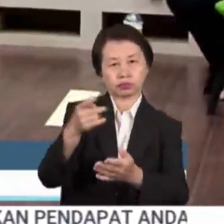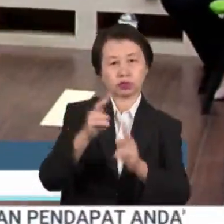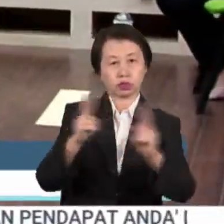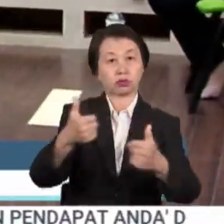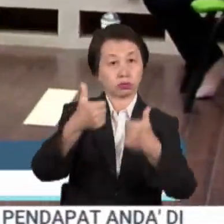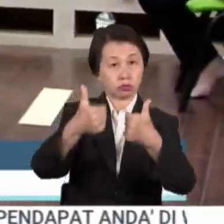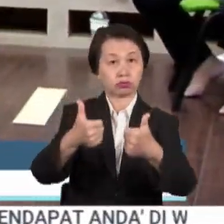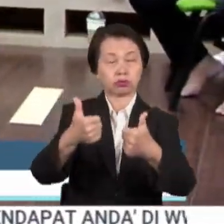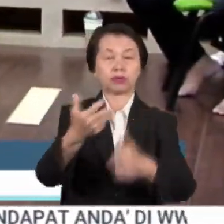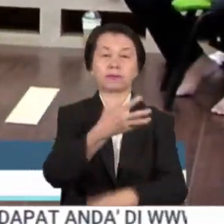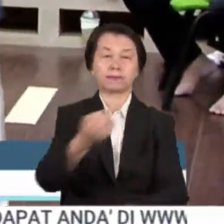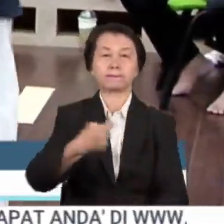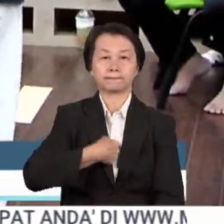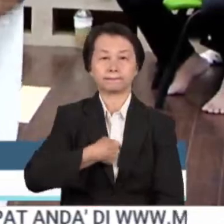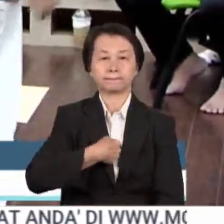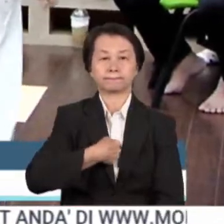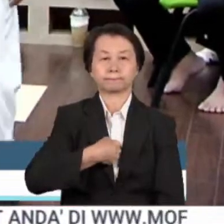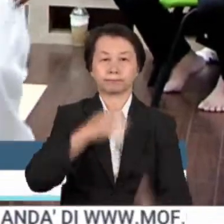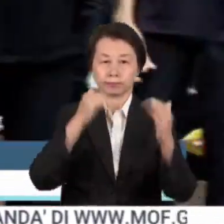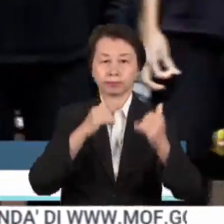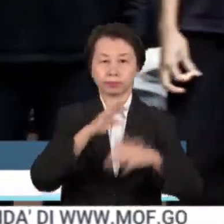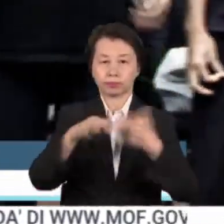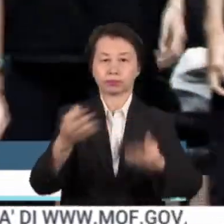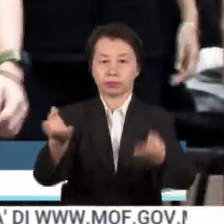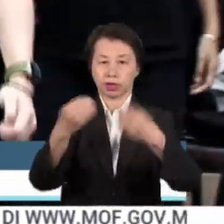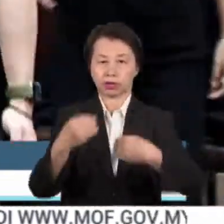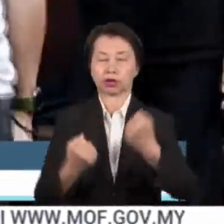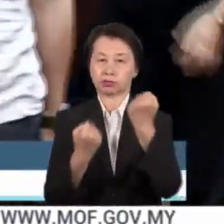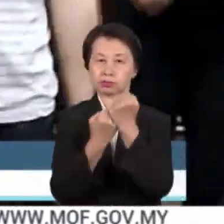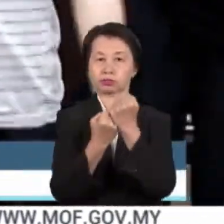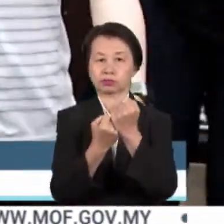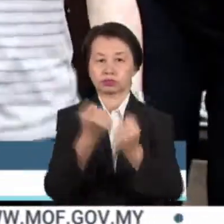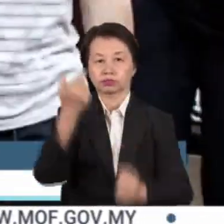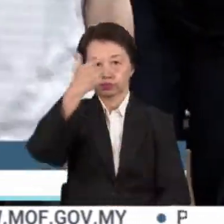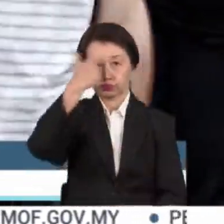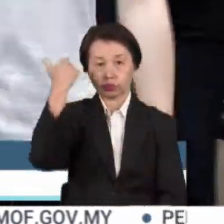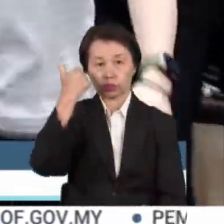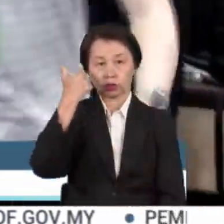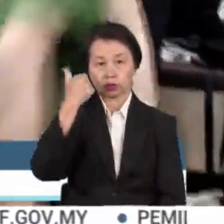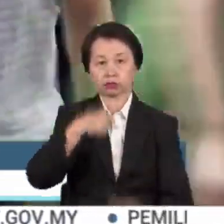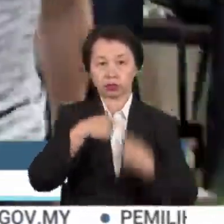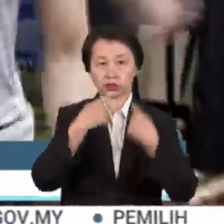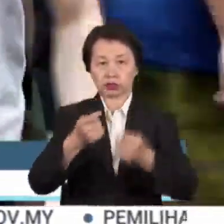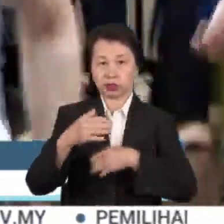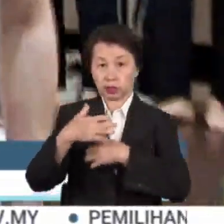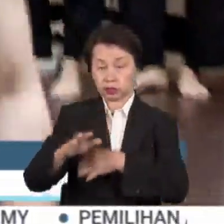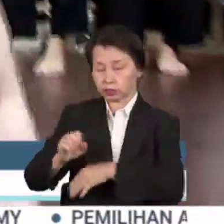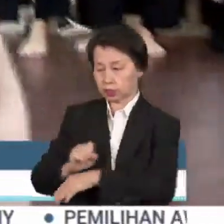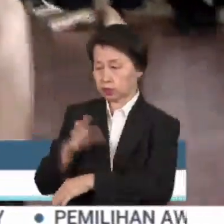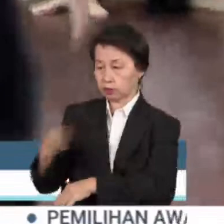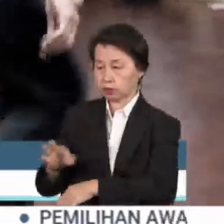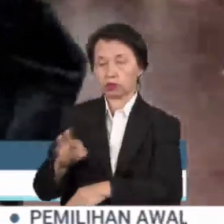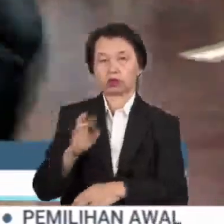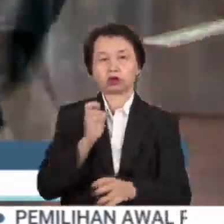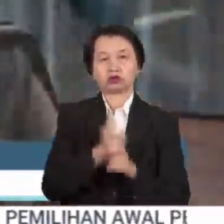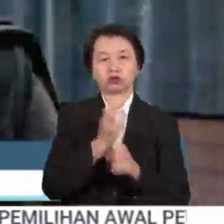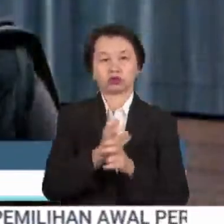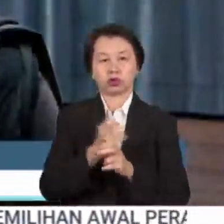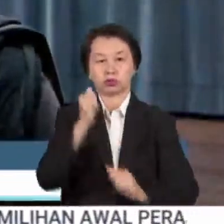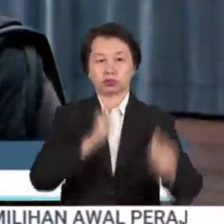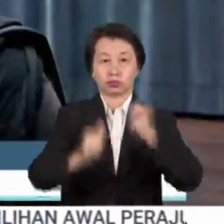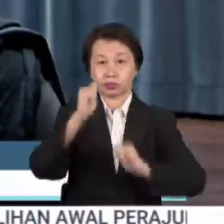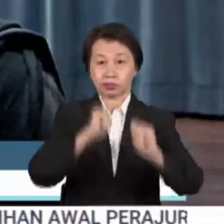menarik. Dan saya harap ramai datang memberi sokongan kerana sejak daripada COVID-19 susah kita nak dapat pentasan